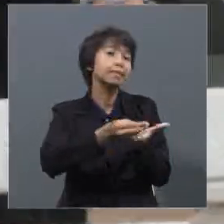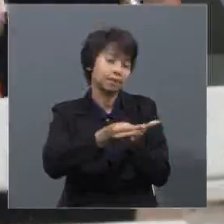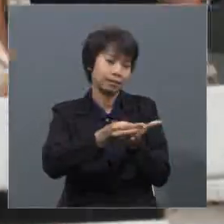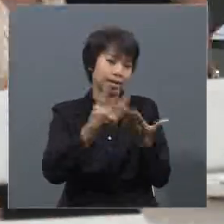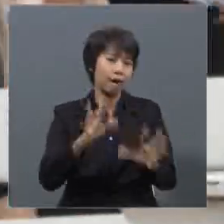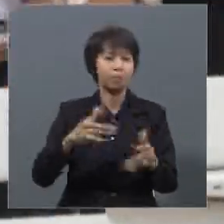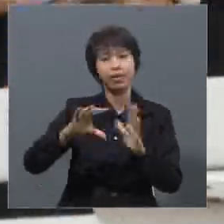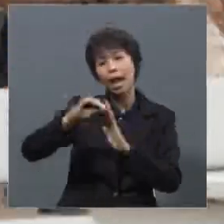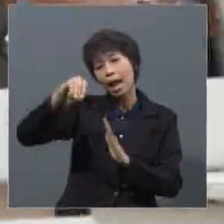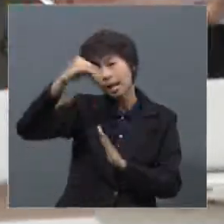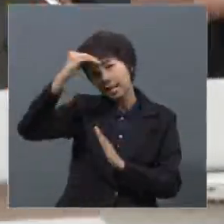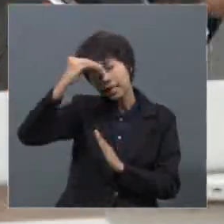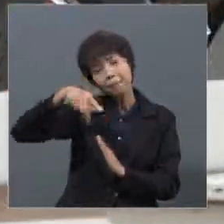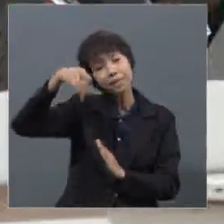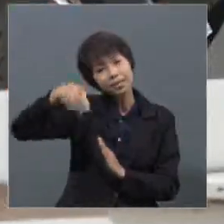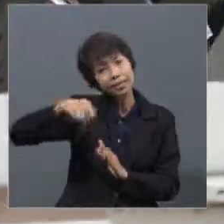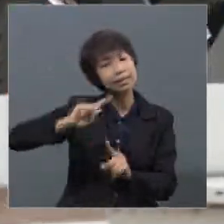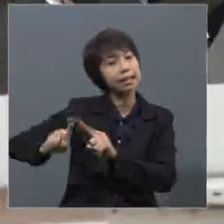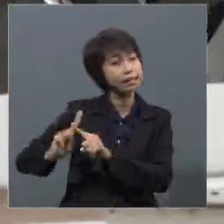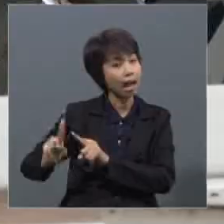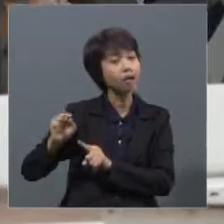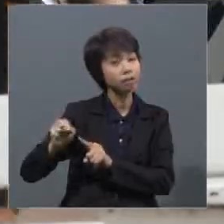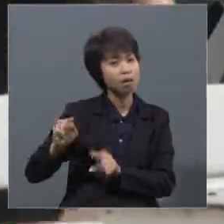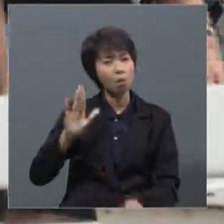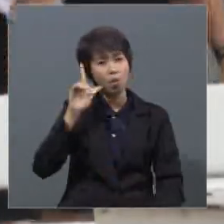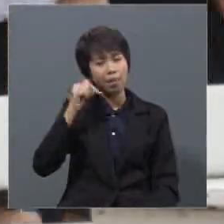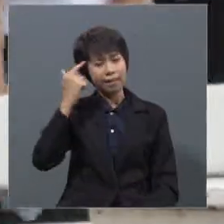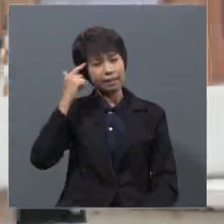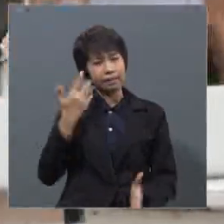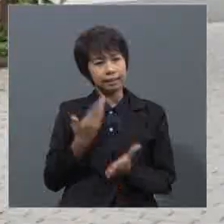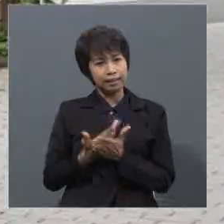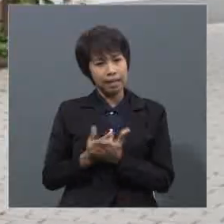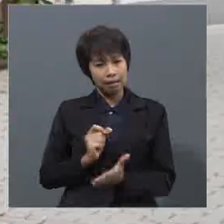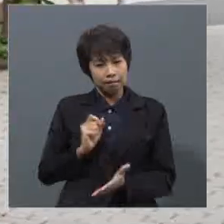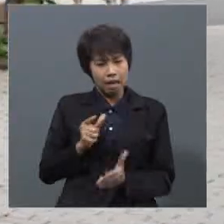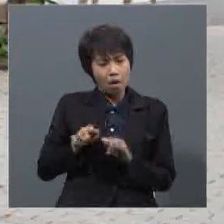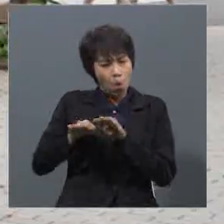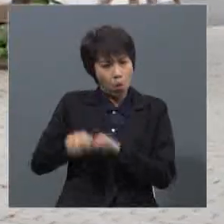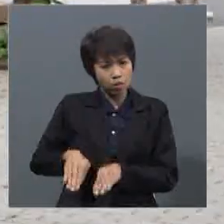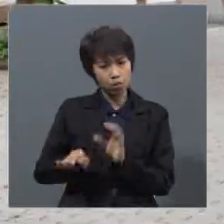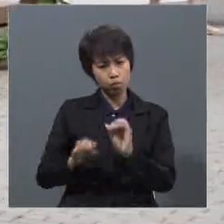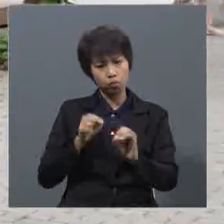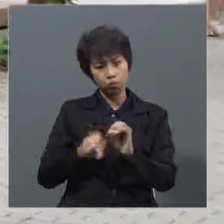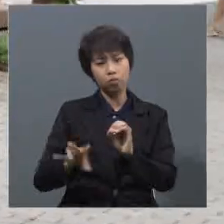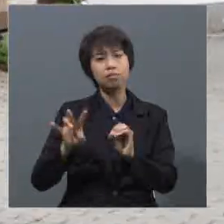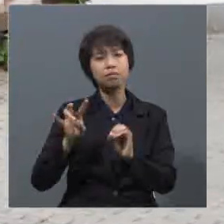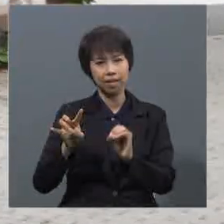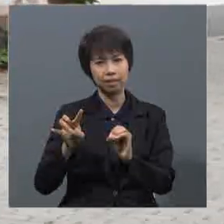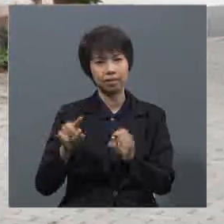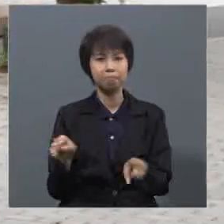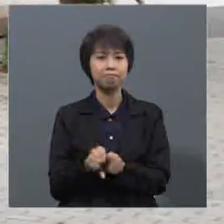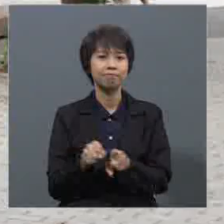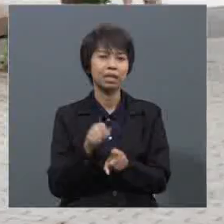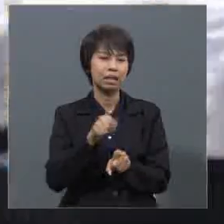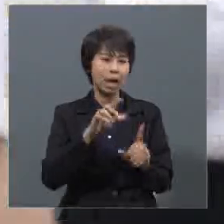พิเศษค่าเรียนกวดวิชาและเสริมทักษะต่างๆนี่ผู้ปกครองใช้จ่ายลดลงไป 0.7%โดยตัดให้น้องๆเรียน